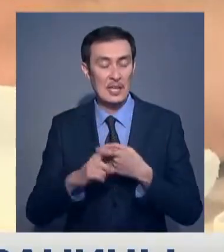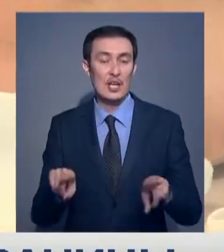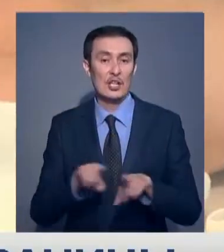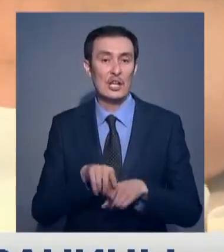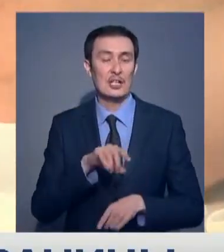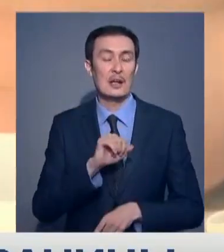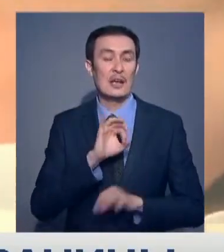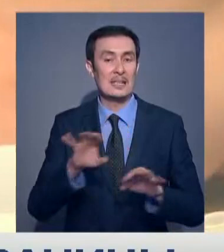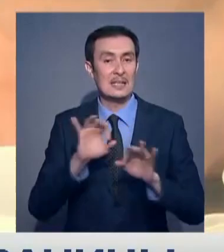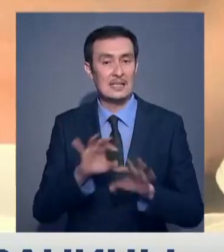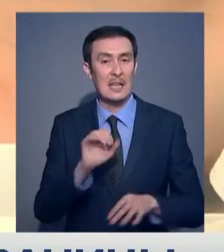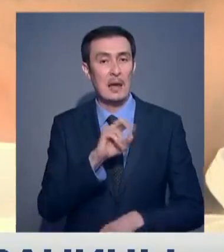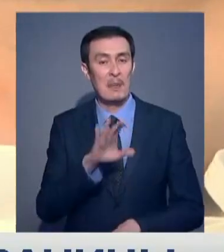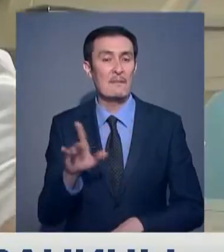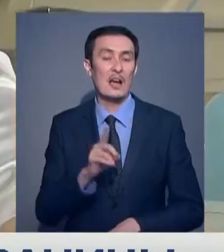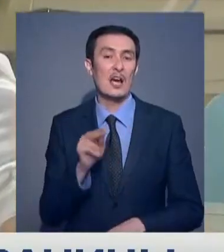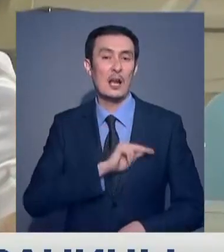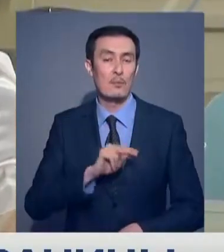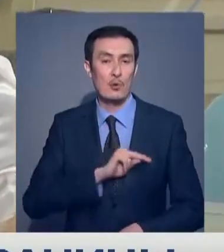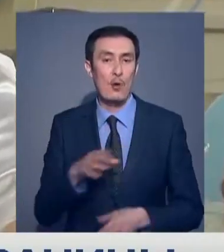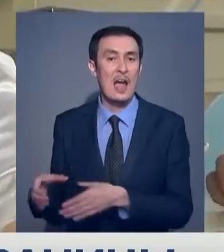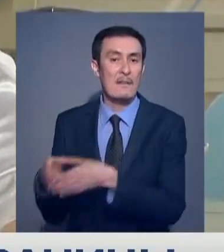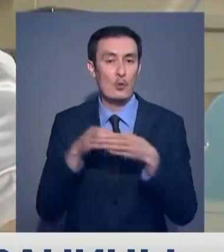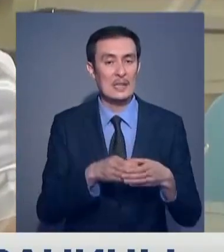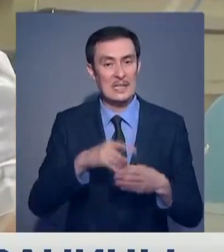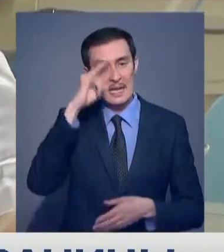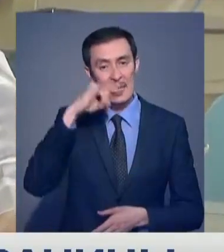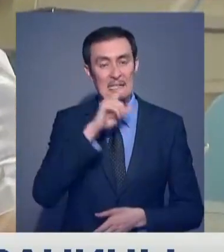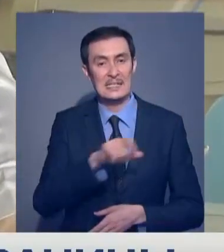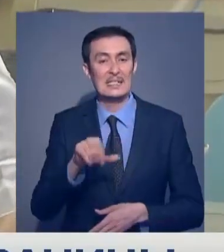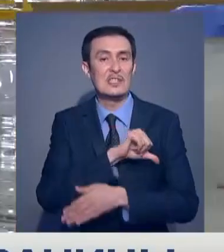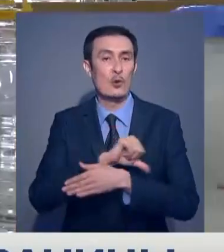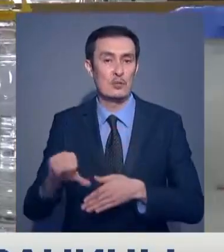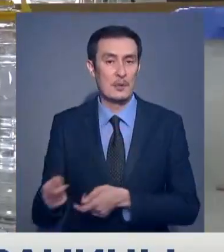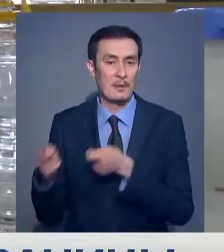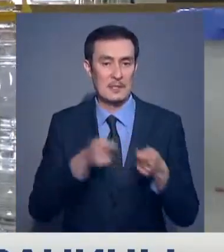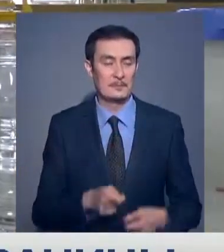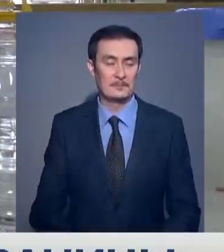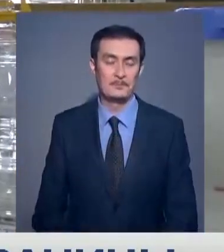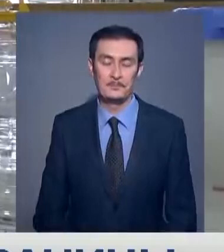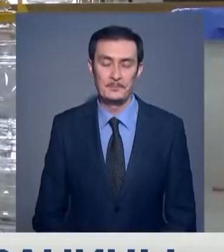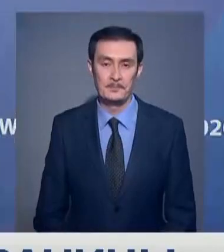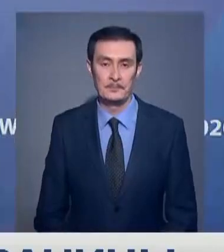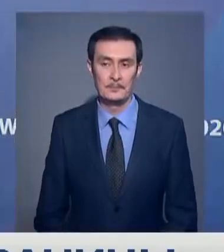Также министр рассказал, какая работа проводится по эвакуации казахстанцев из-за рубежа.